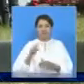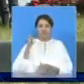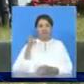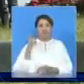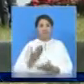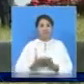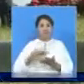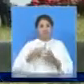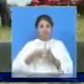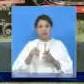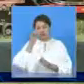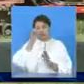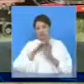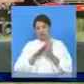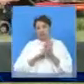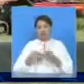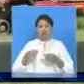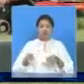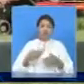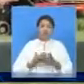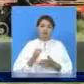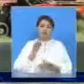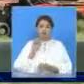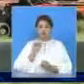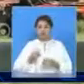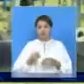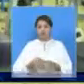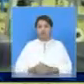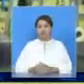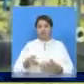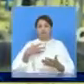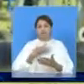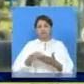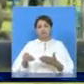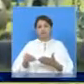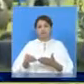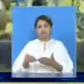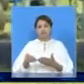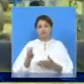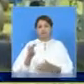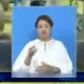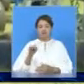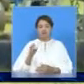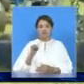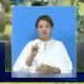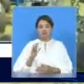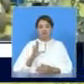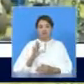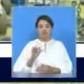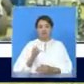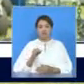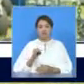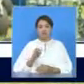крестьяне получают технику по госпрограмме и реализуют свои возможности. Приобрели через КазАгрофинанс в